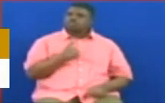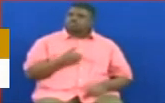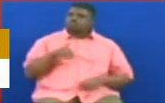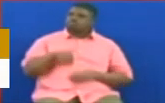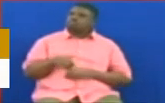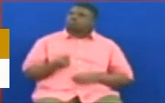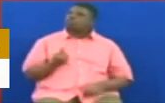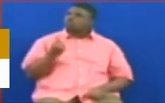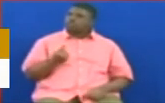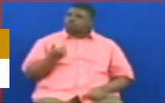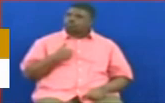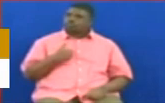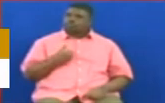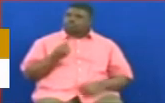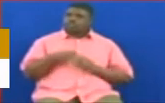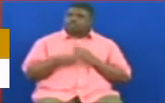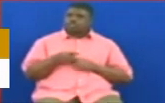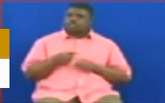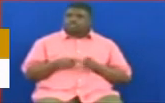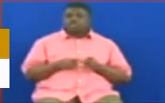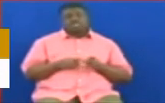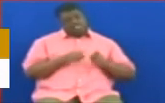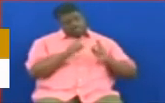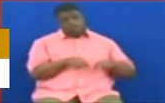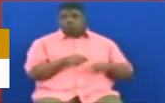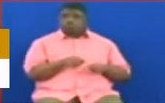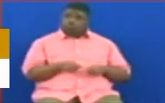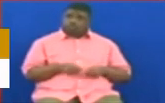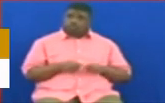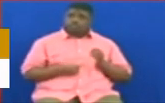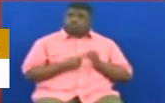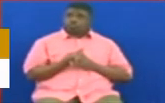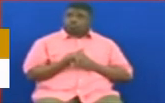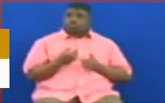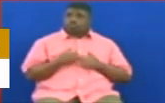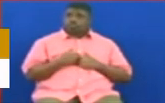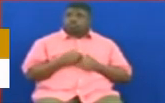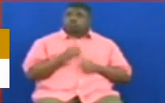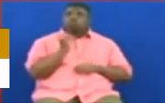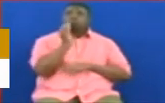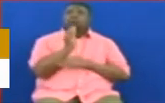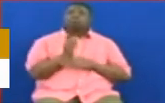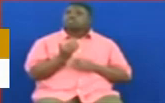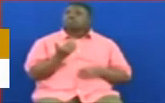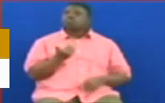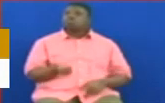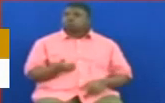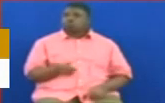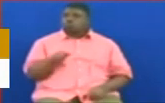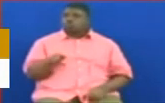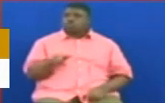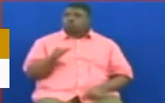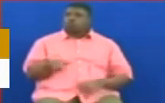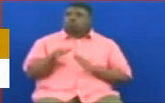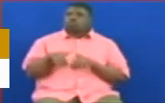1 mimi nilikwenye ile secretariat ndio nilikuwa natoka kwa wabunge wenzangu, sababu nilikuwa na umri mdogo kuliko wote. Kwa hiyo nilikuwa na wale wabunge na